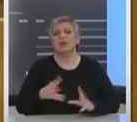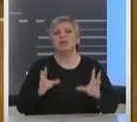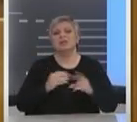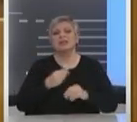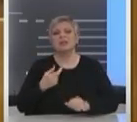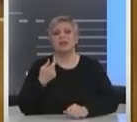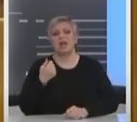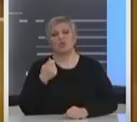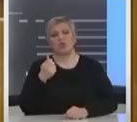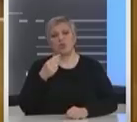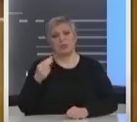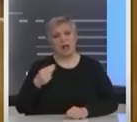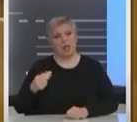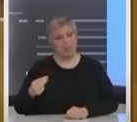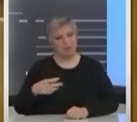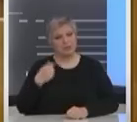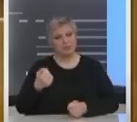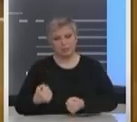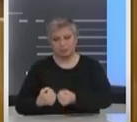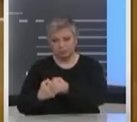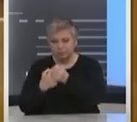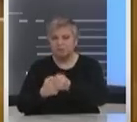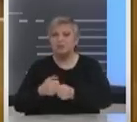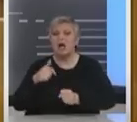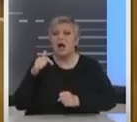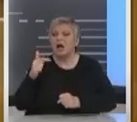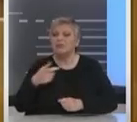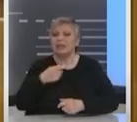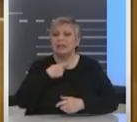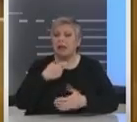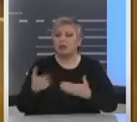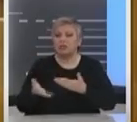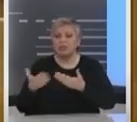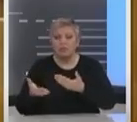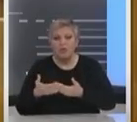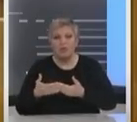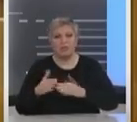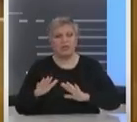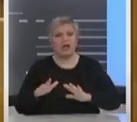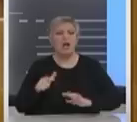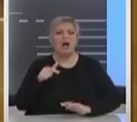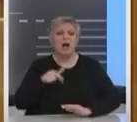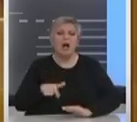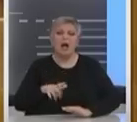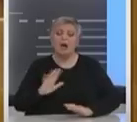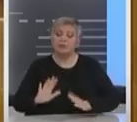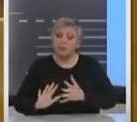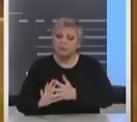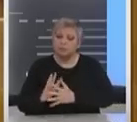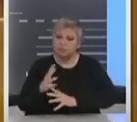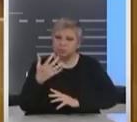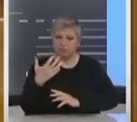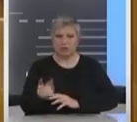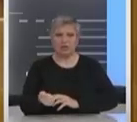της οικονομίας, μια πραγματική ενίσχυση αυτών που έχουν τη μεγαλύτερη ανάγκη. Στη βάση αυτής της συνολικής βελτίωσης